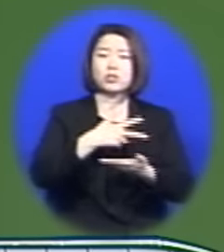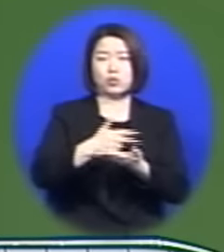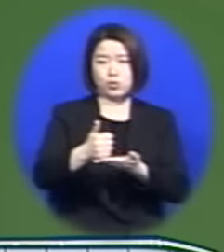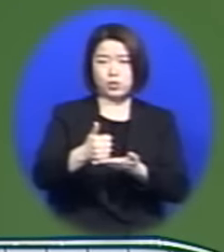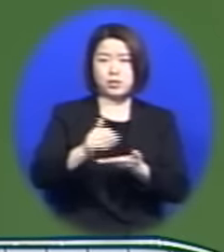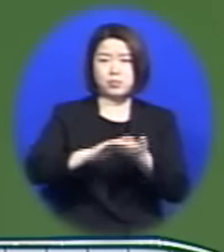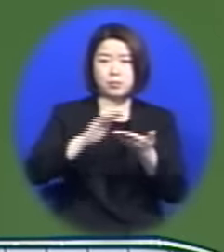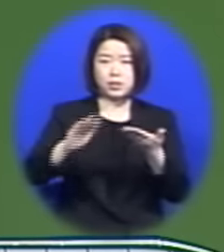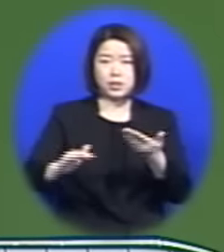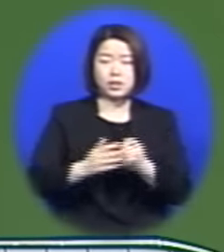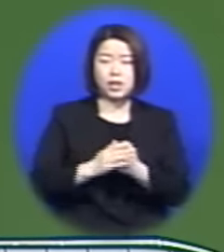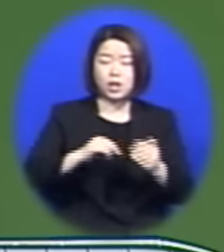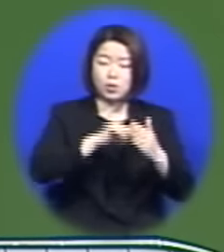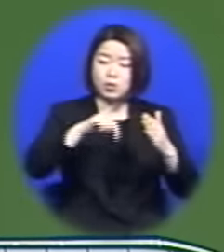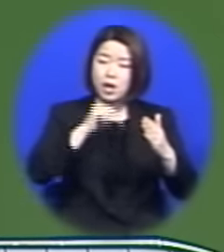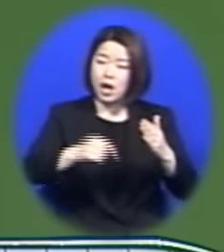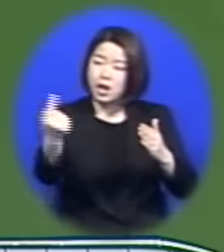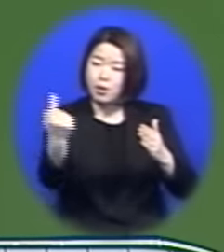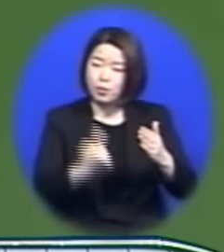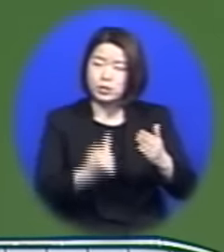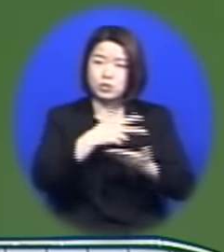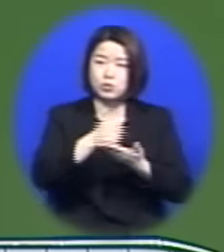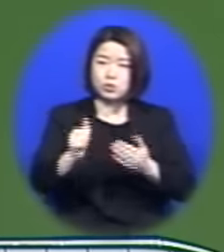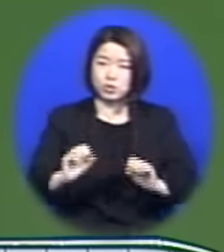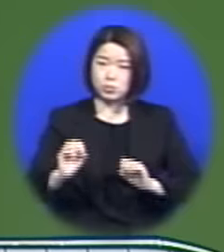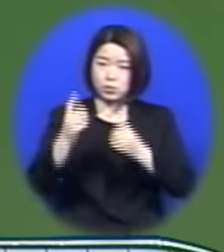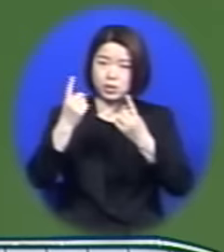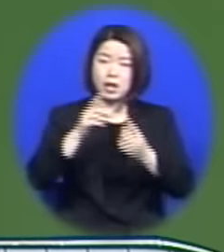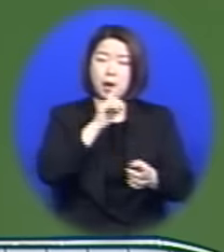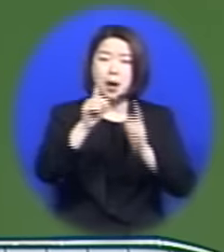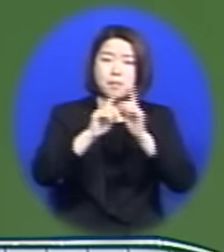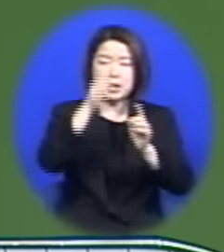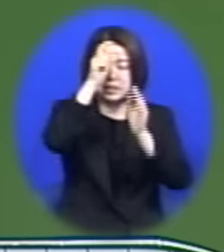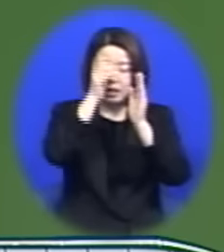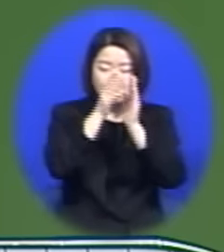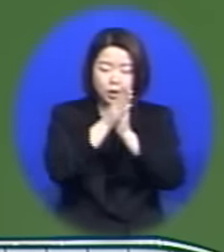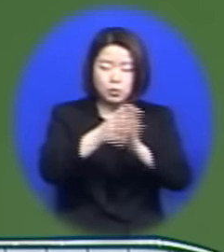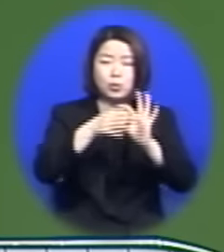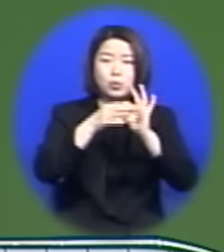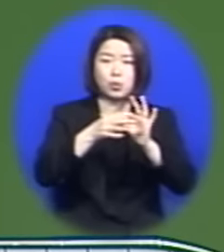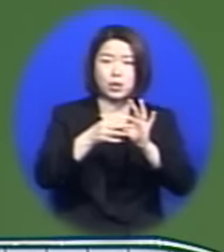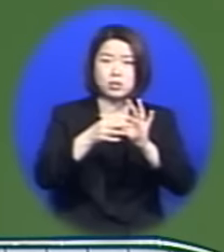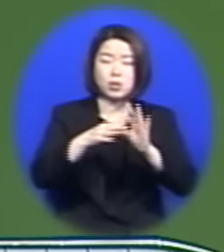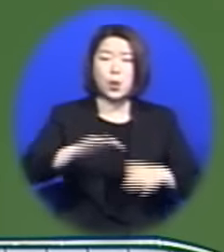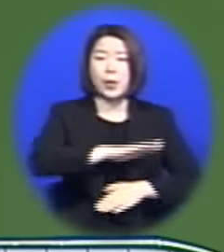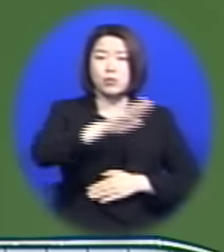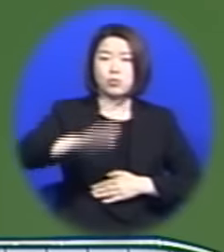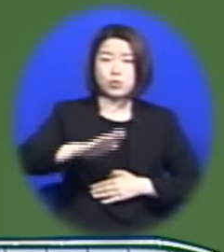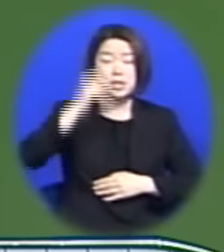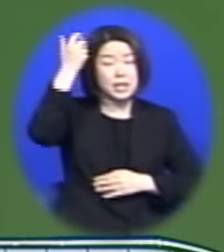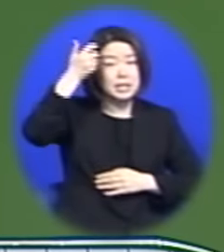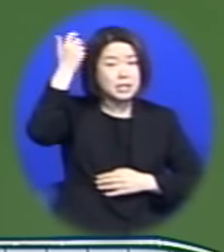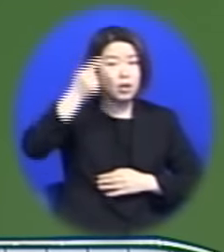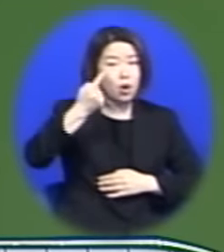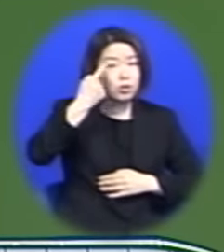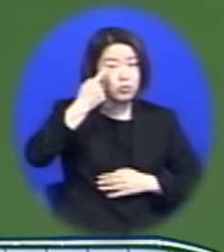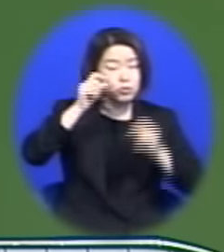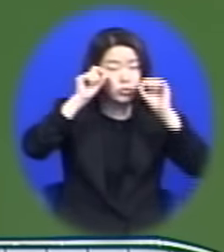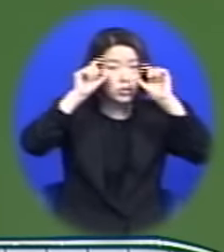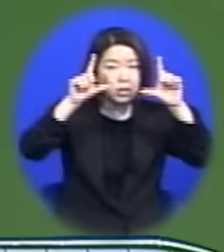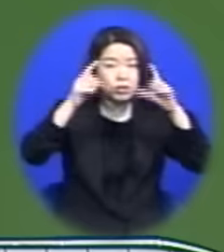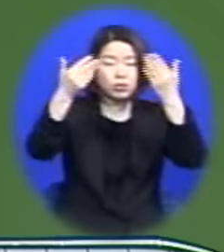우리 안에 오신 주님으로 인하여 말씀과 기도를 통해서 우리의 영안을 열어